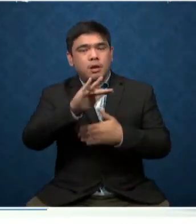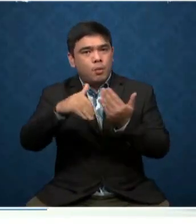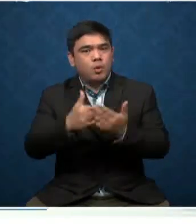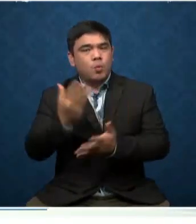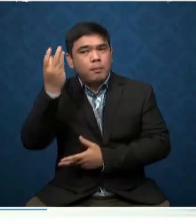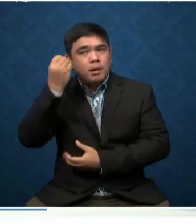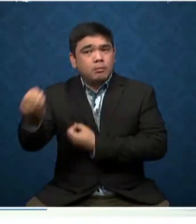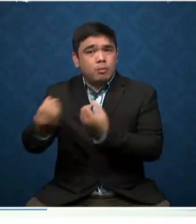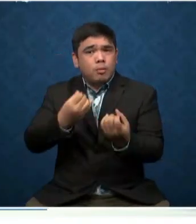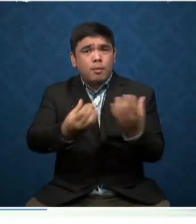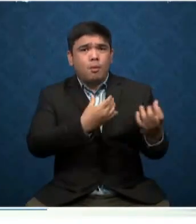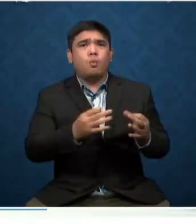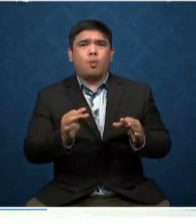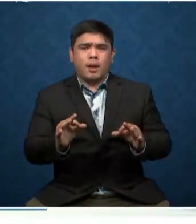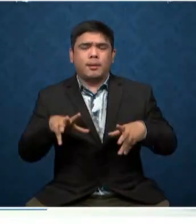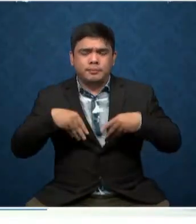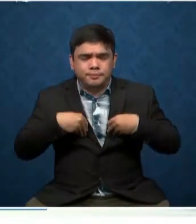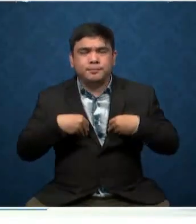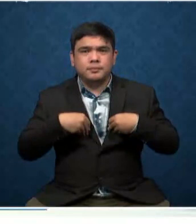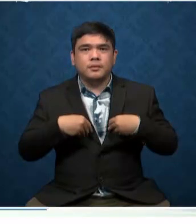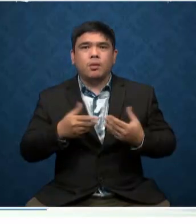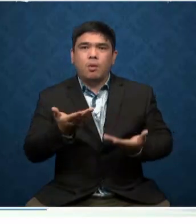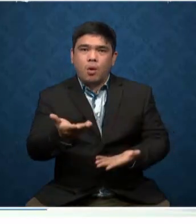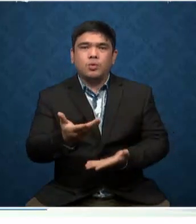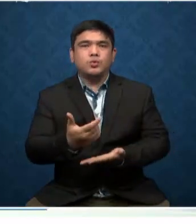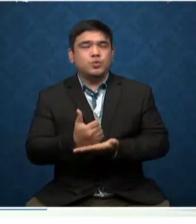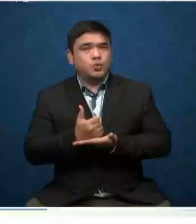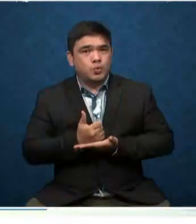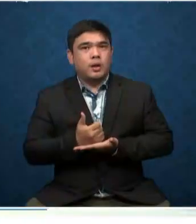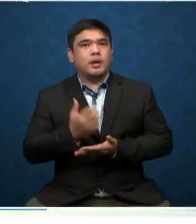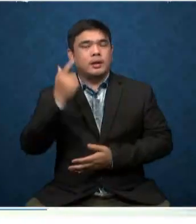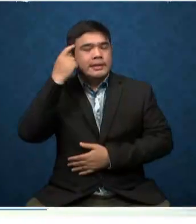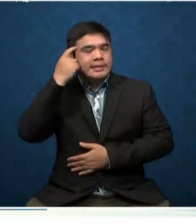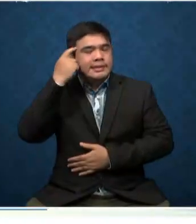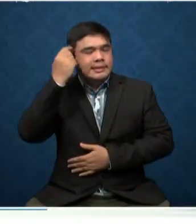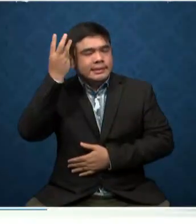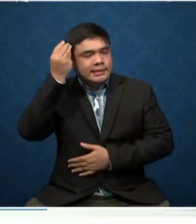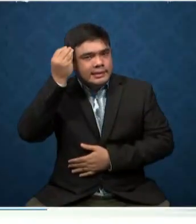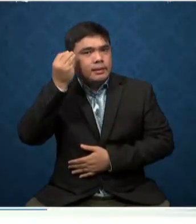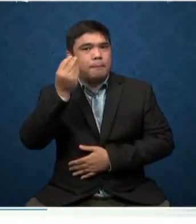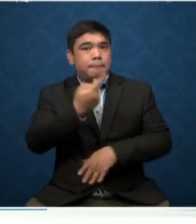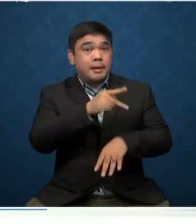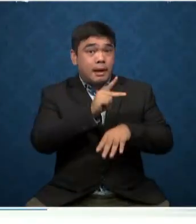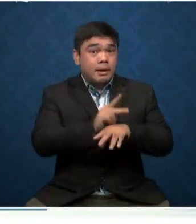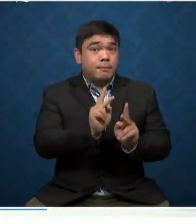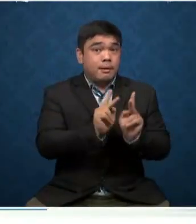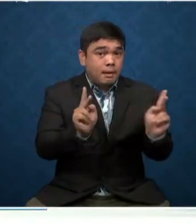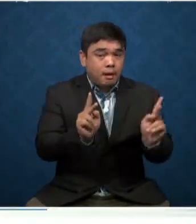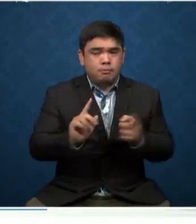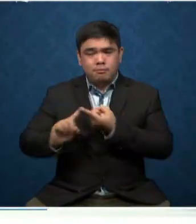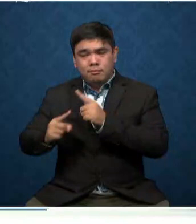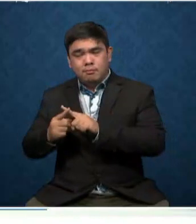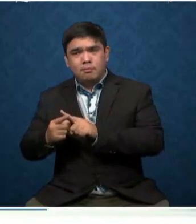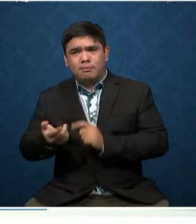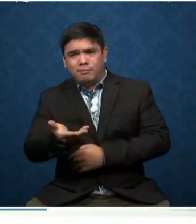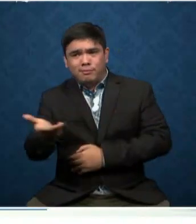ความเห็นของเพื่อนสมาชิกทุกท่านแต่ขอให้เพื่อนสมาชิกได้โปรดรับข้อพิจารณาที่ท่านประธานกรรมธิการที่เพื่อนสมาชิก